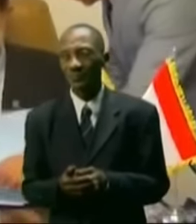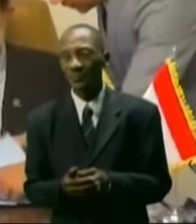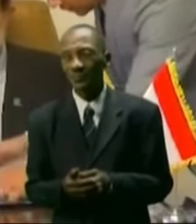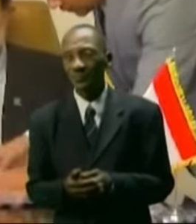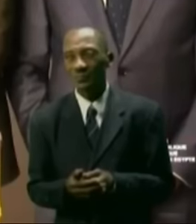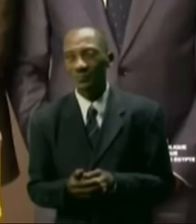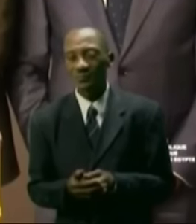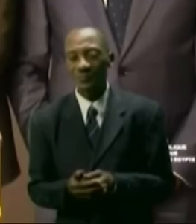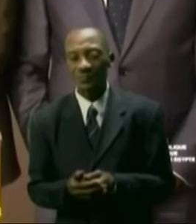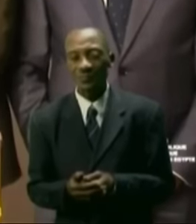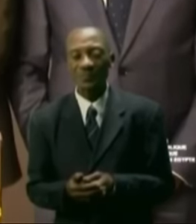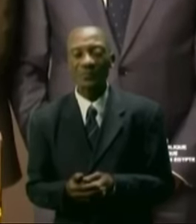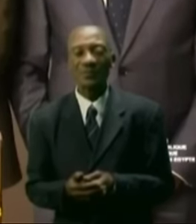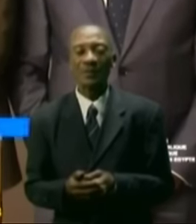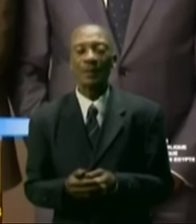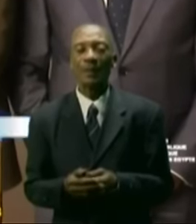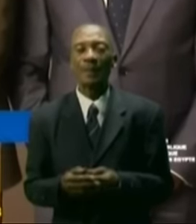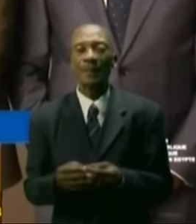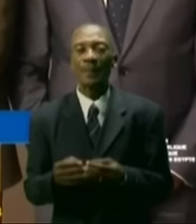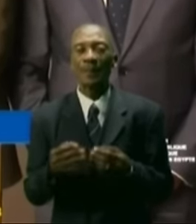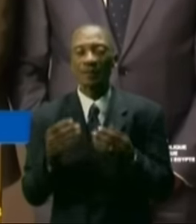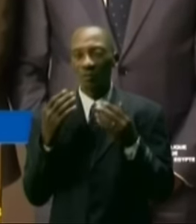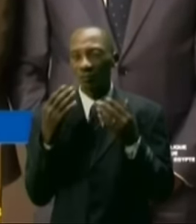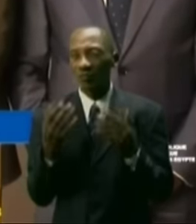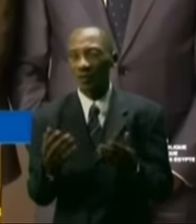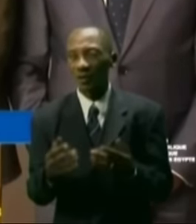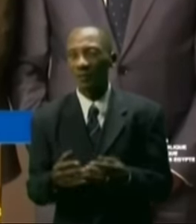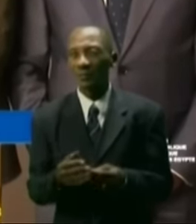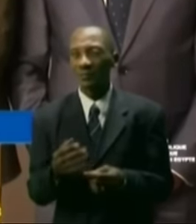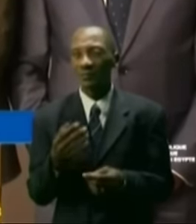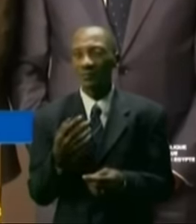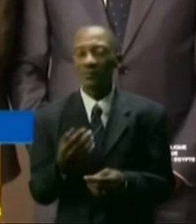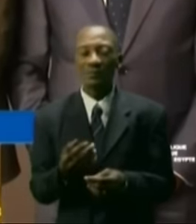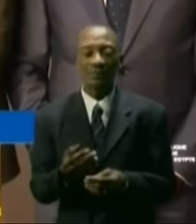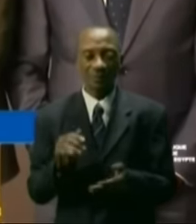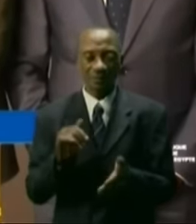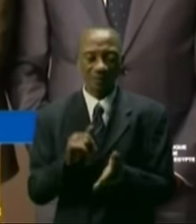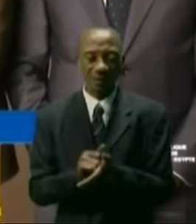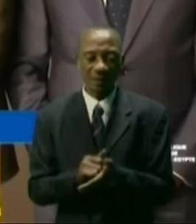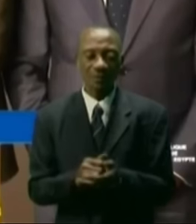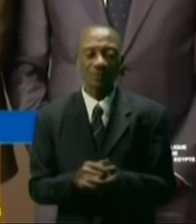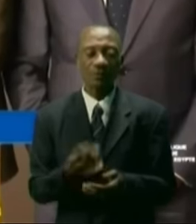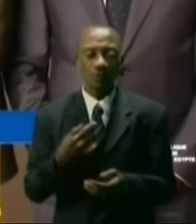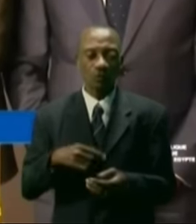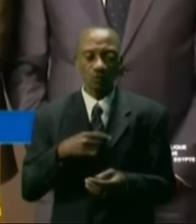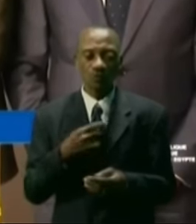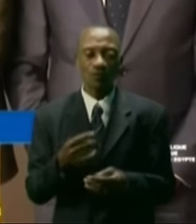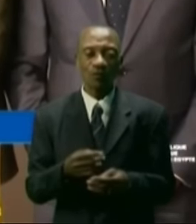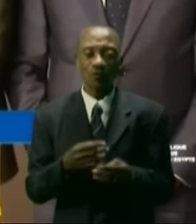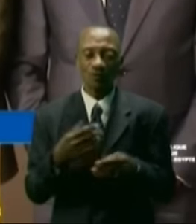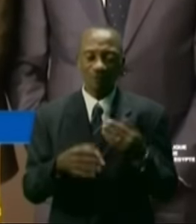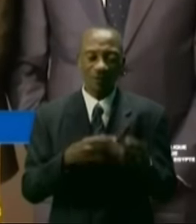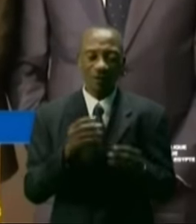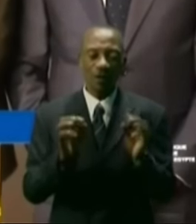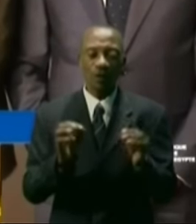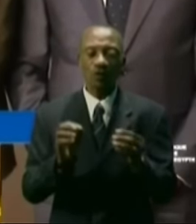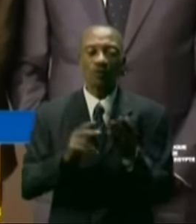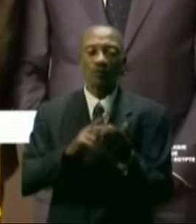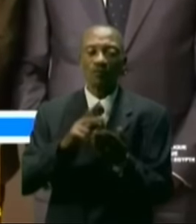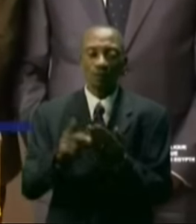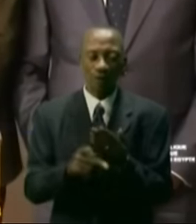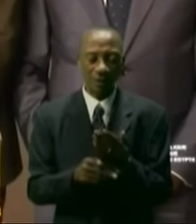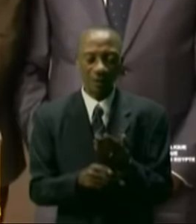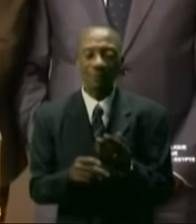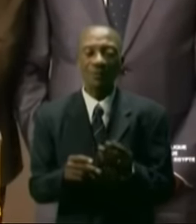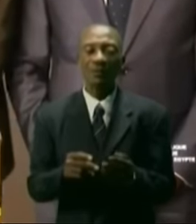Donc, comme nous le disions, nous tenons à féliciter l'équipe technique, cette grande équipe qui a amené la matérialisation de cette